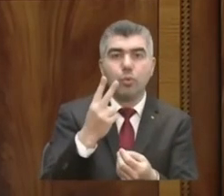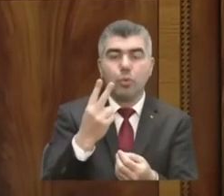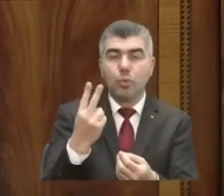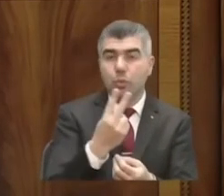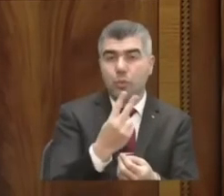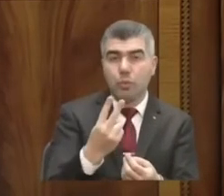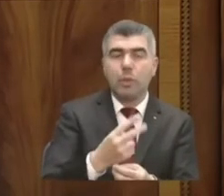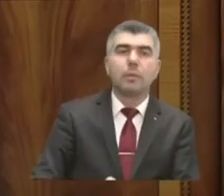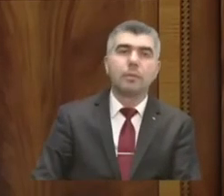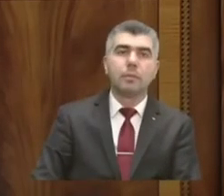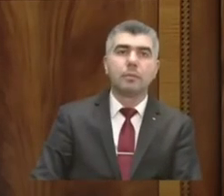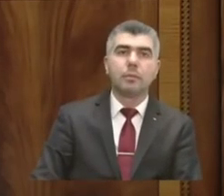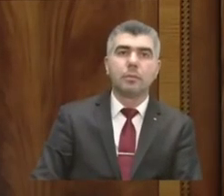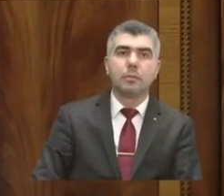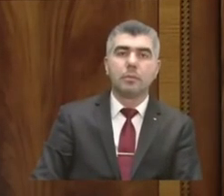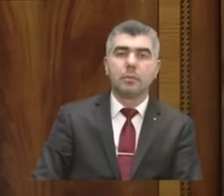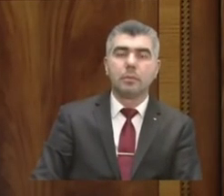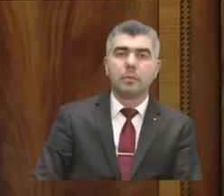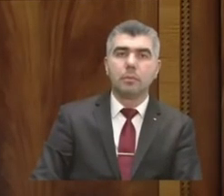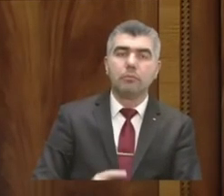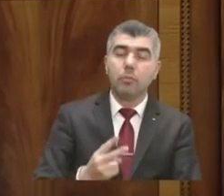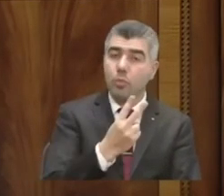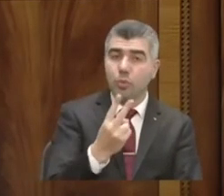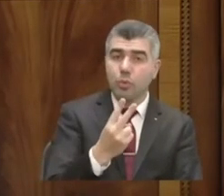حوايج اللي